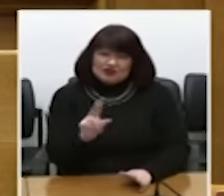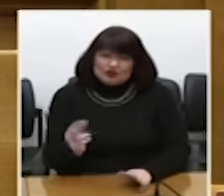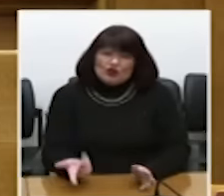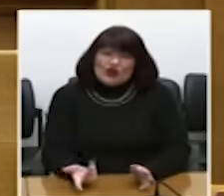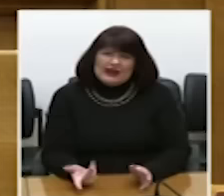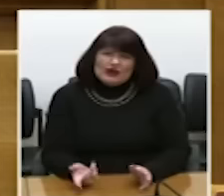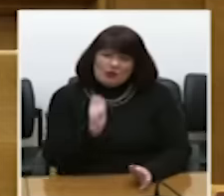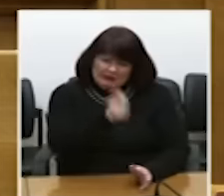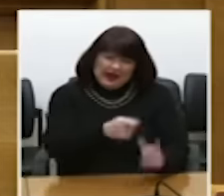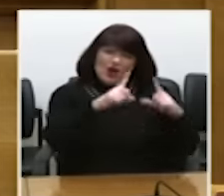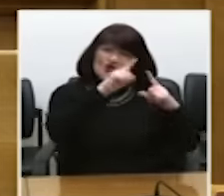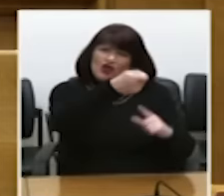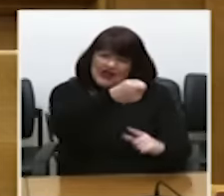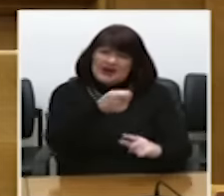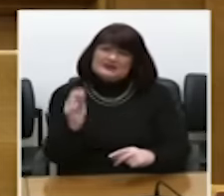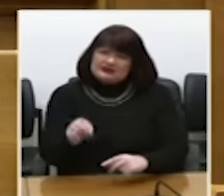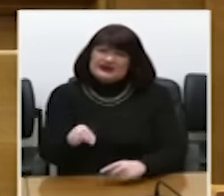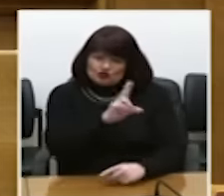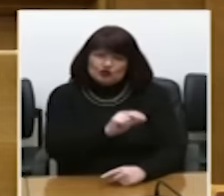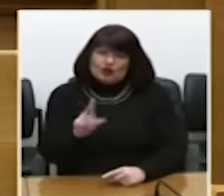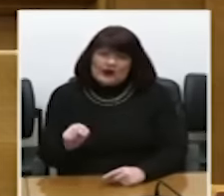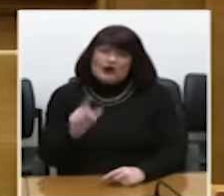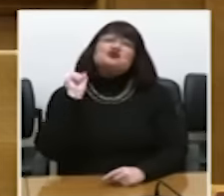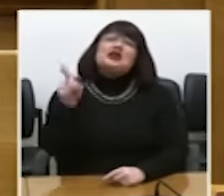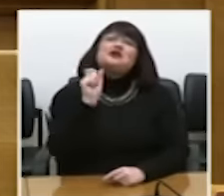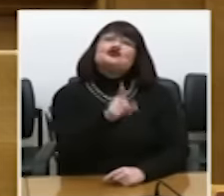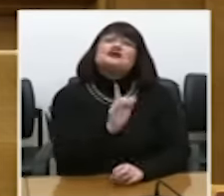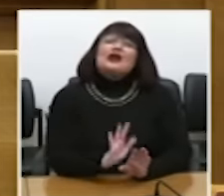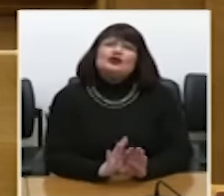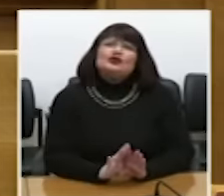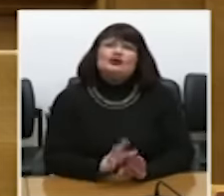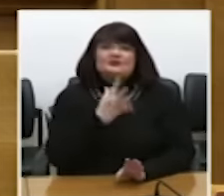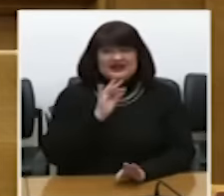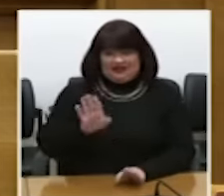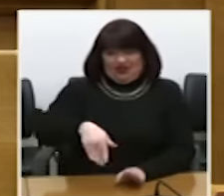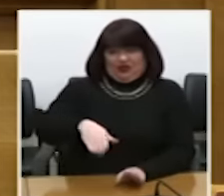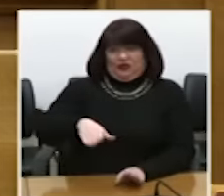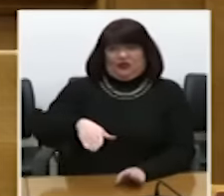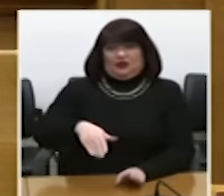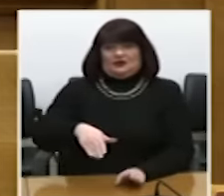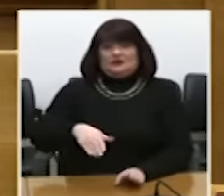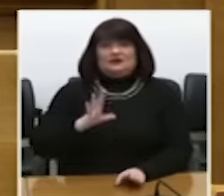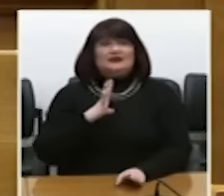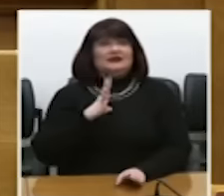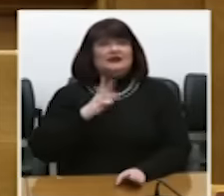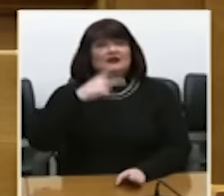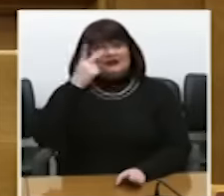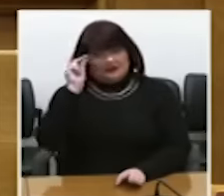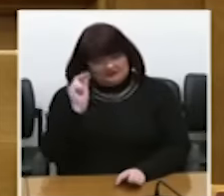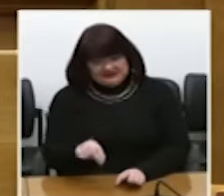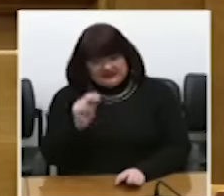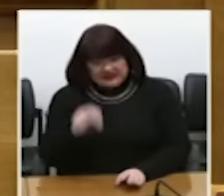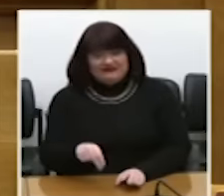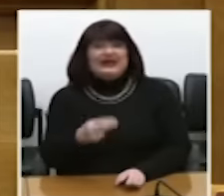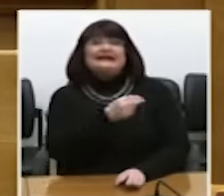ίδιας βαρύτητας. Μιλάμε δηλαδή για υποβάθμιση της ίδιας της έννοιας της